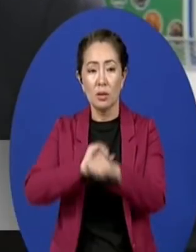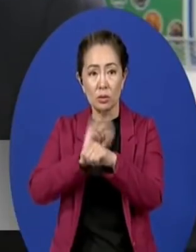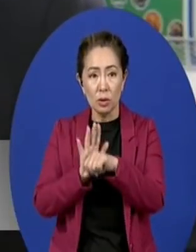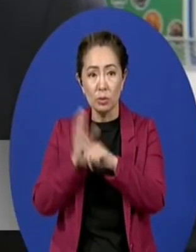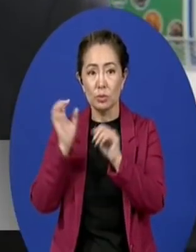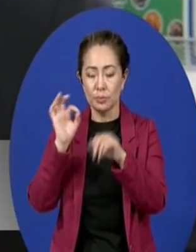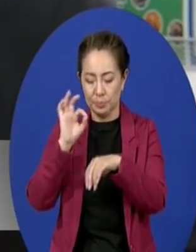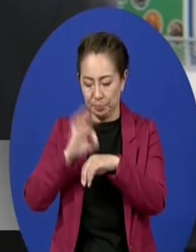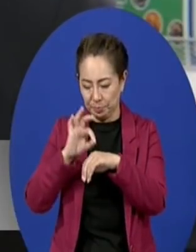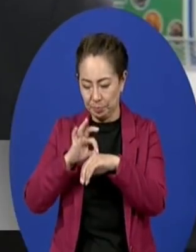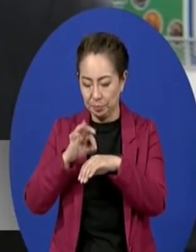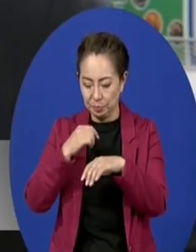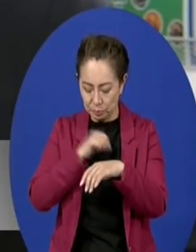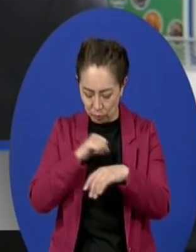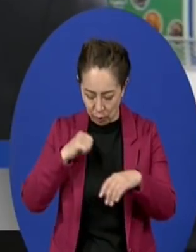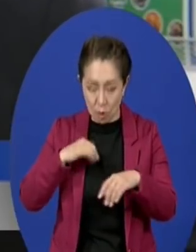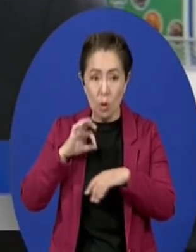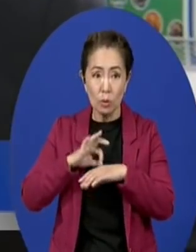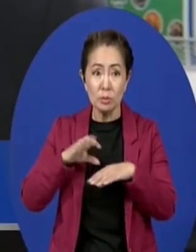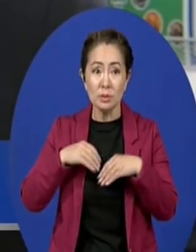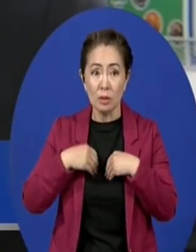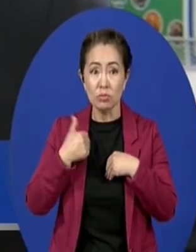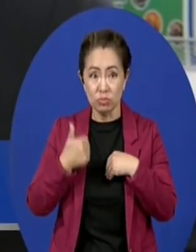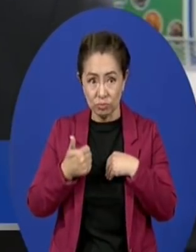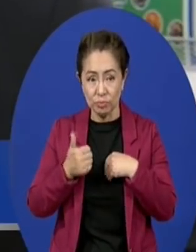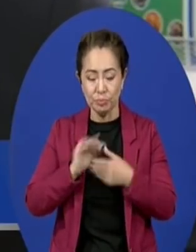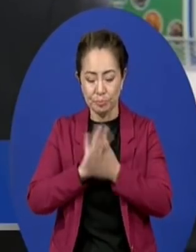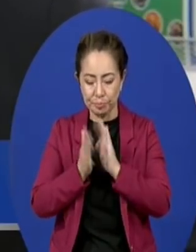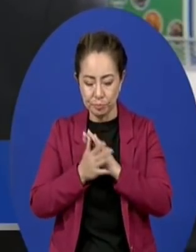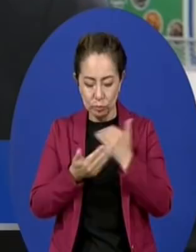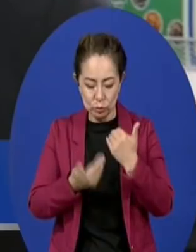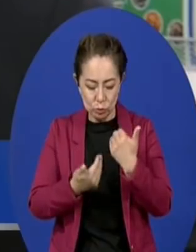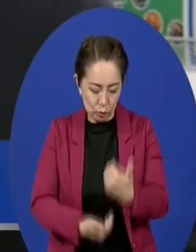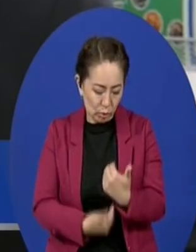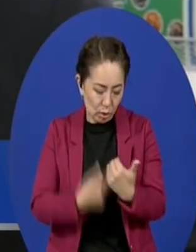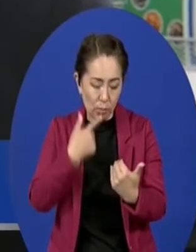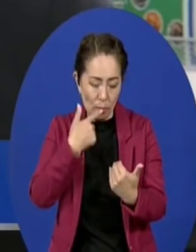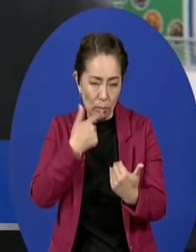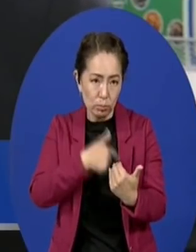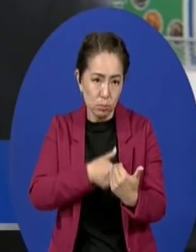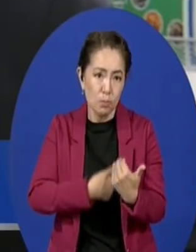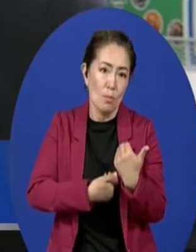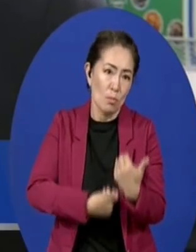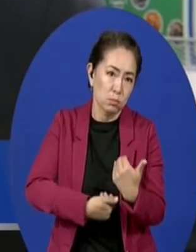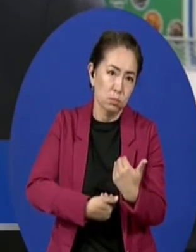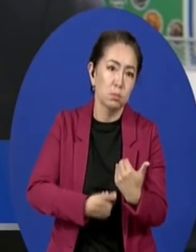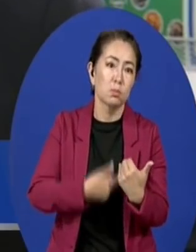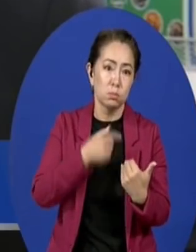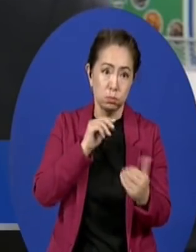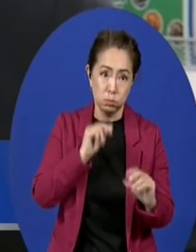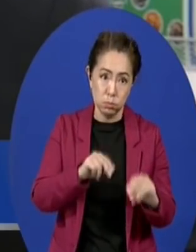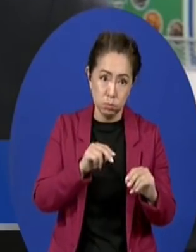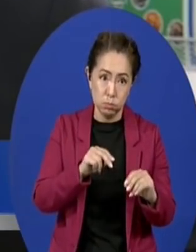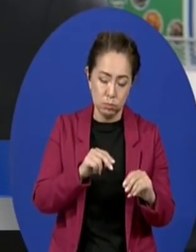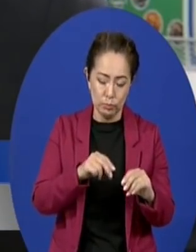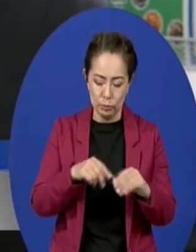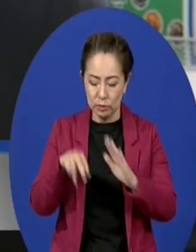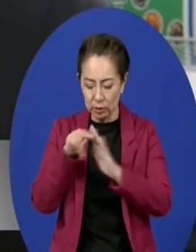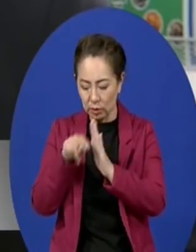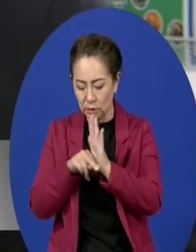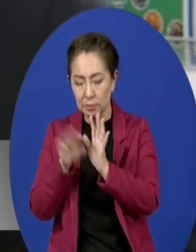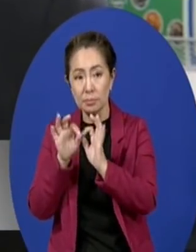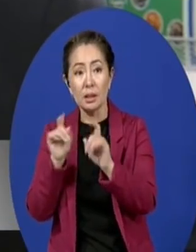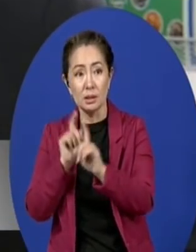COVID-19-ийн халдвараар ээж та өвдсөн ч гэсэн хүүхдээ үржлүүлэн хөхүүл Харин яах вэ гэхээр халдвар хамгааллын